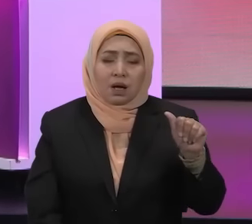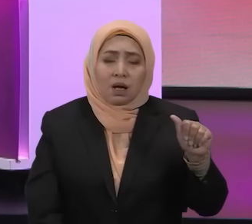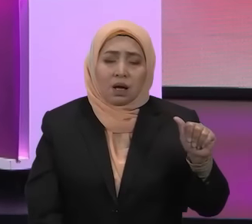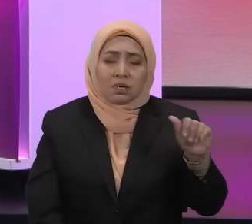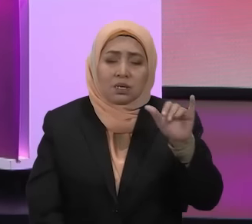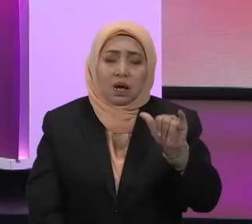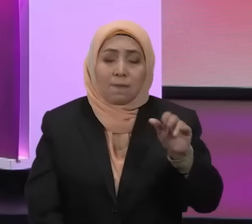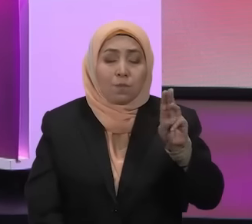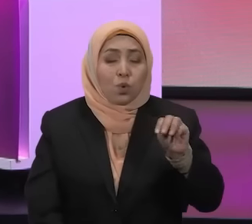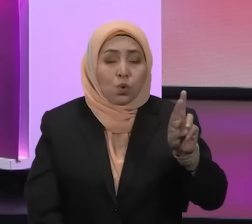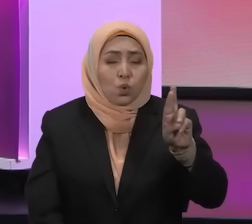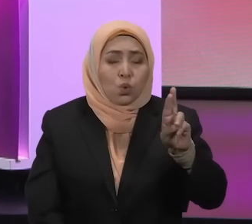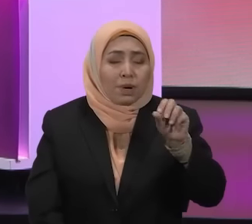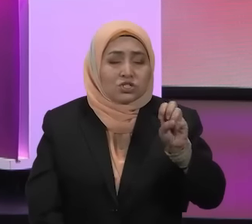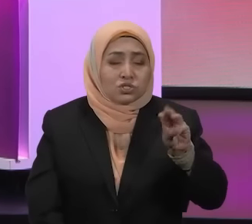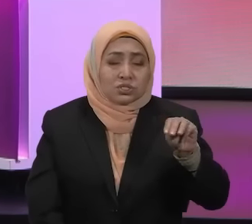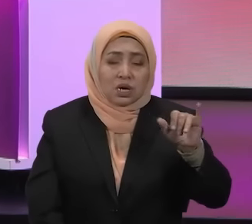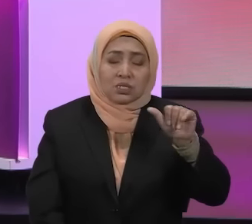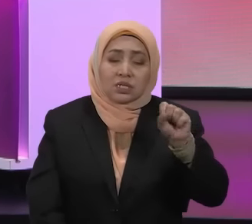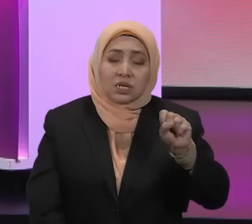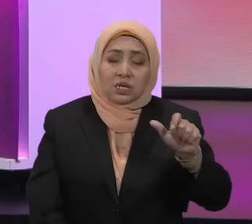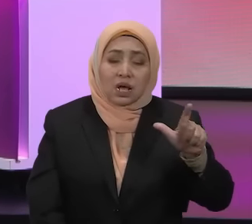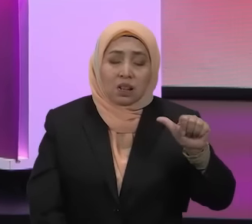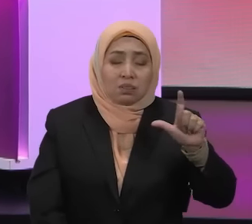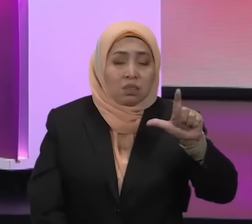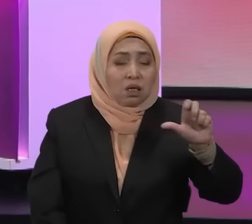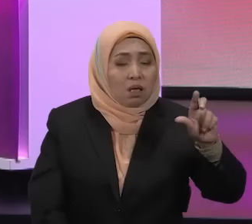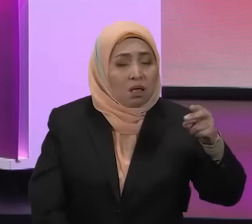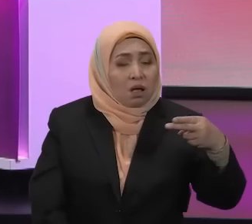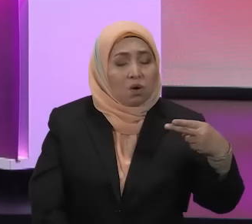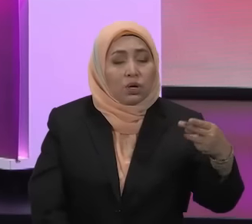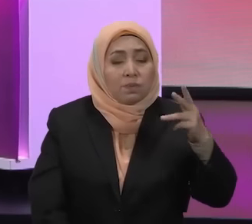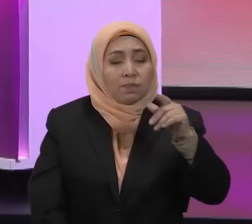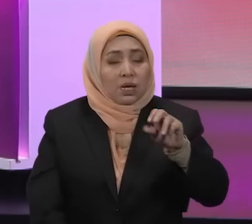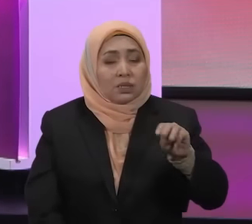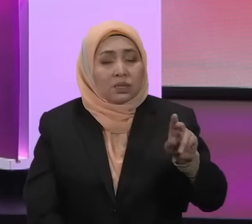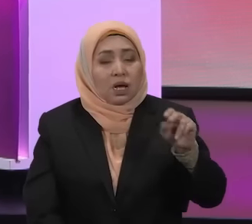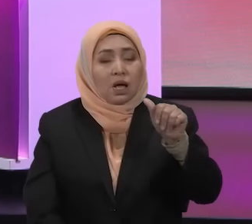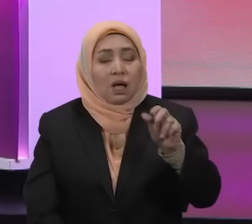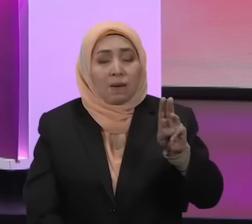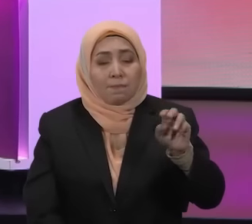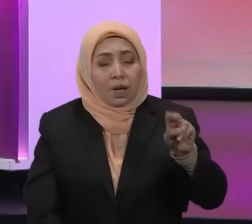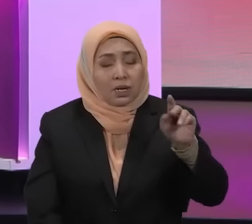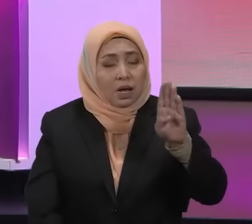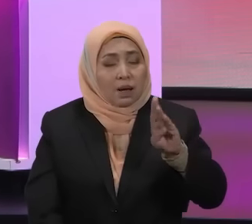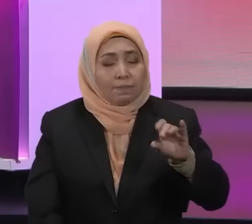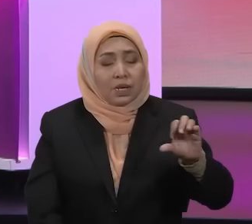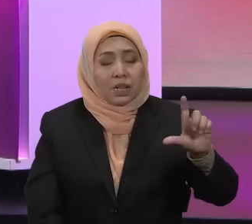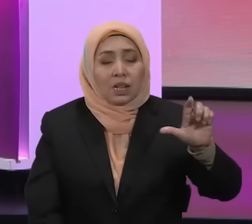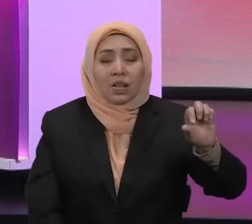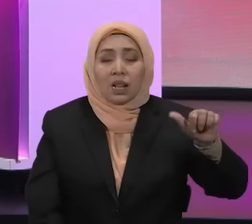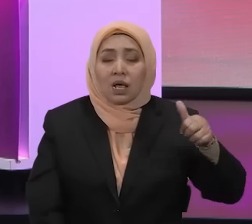إنما يعمر مساجد الله من